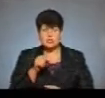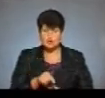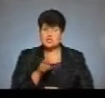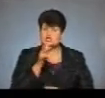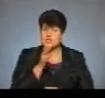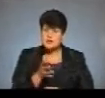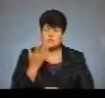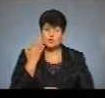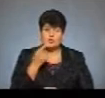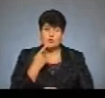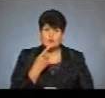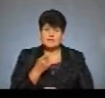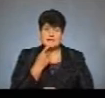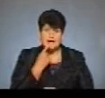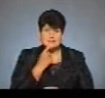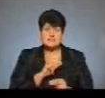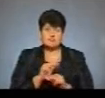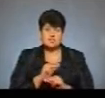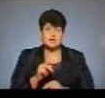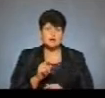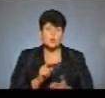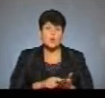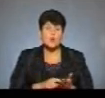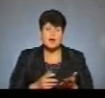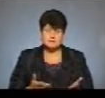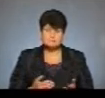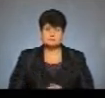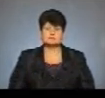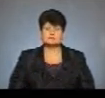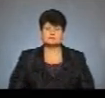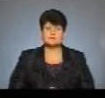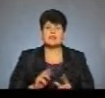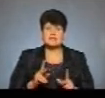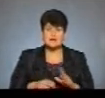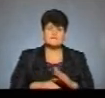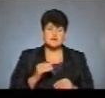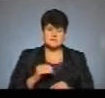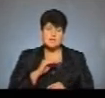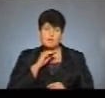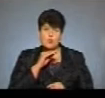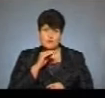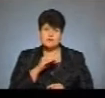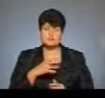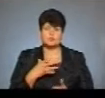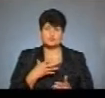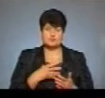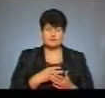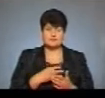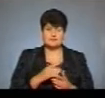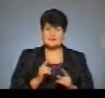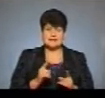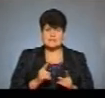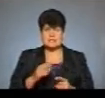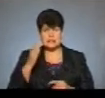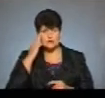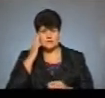коли кажуть, що яйця вчать курей. Як обрати професію відповідно до власних здібностей, а також до тенденцій